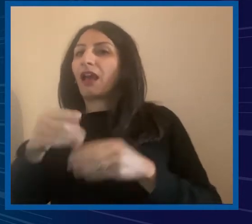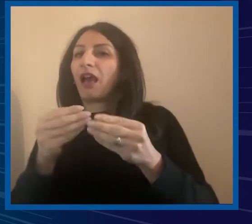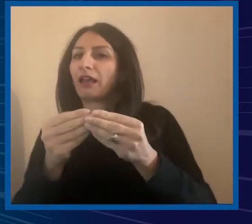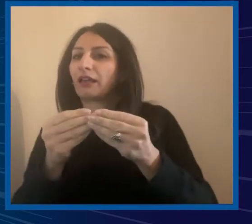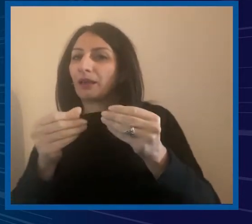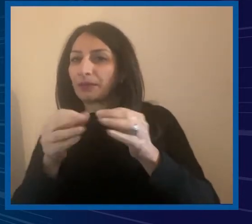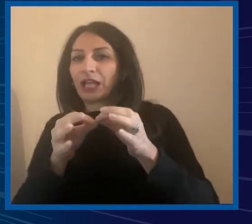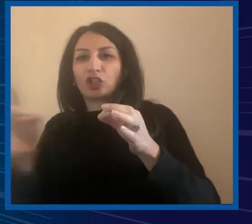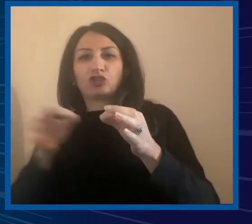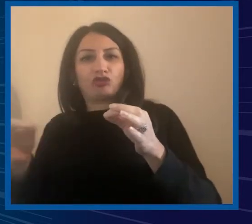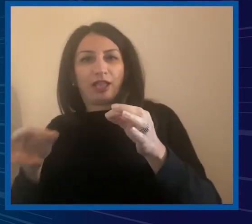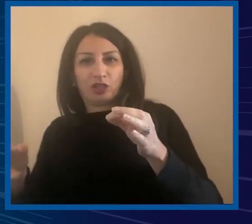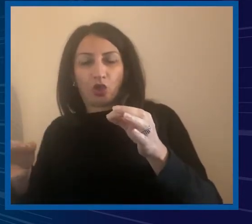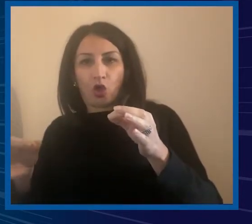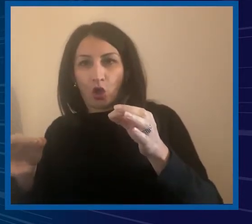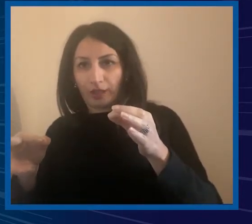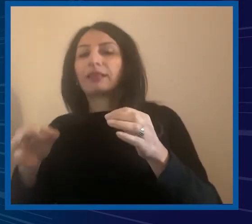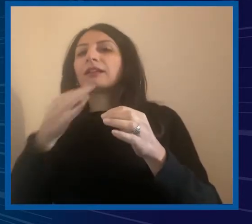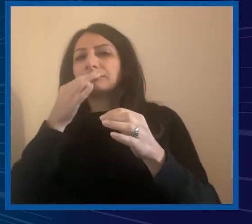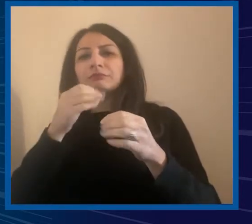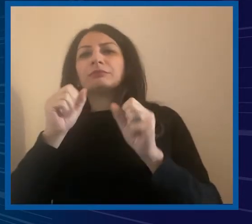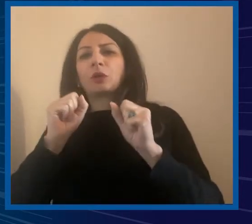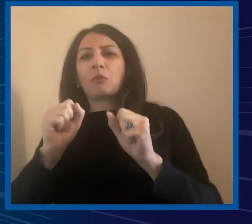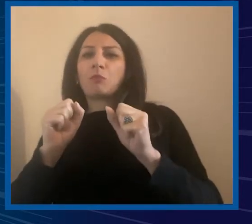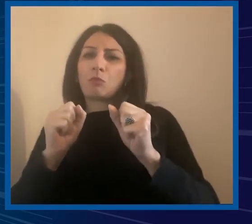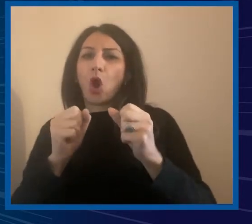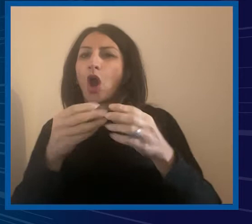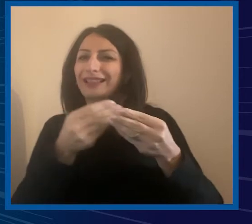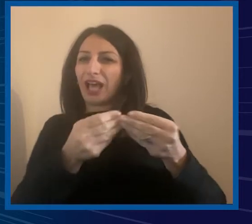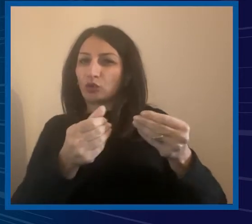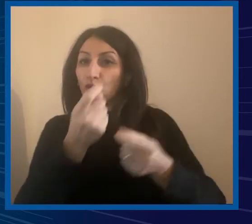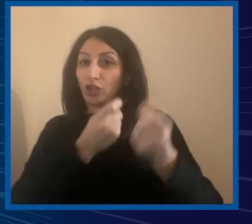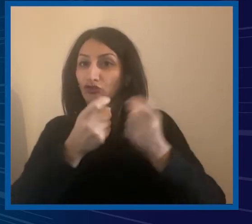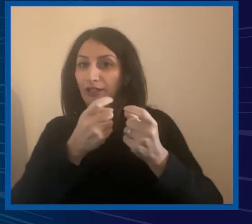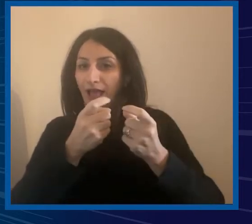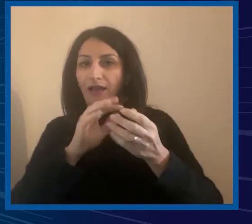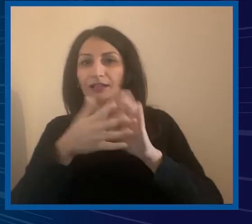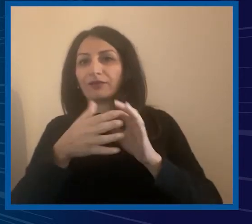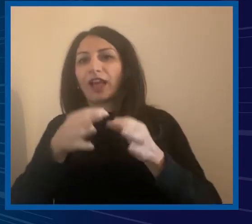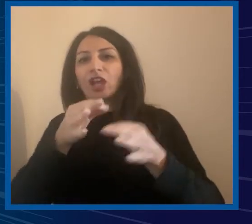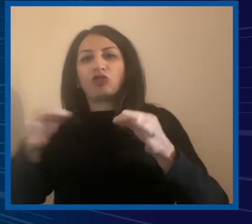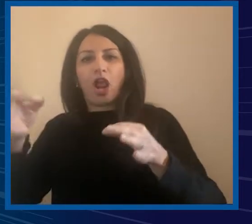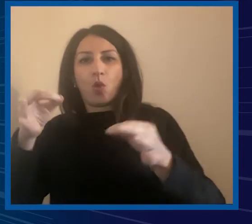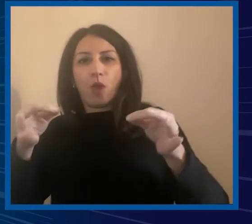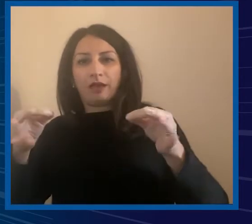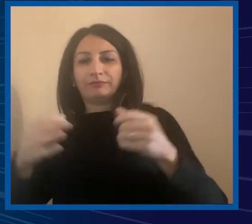massa neoplastica e di consentire così il rilascio delle cellule dal tessuto originario.